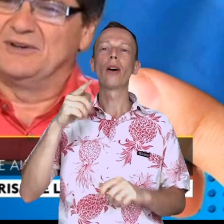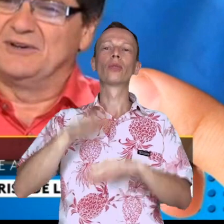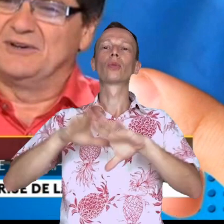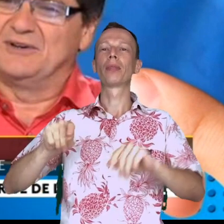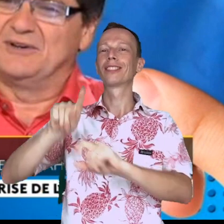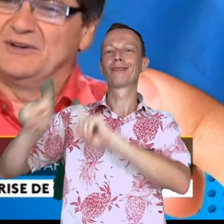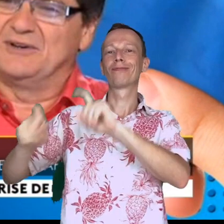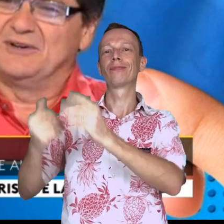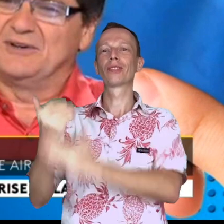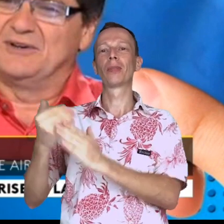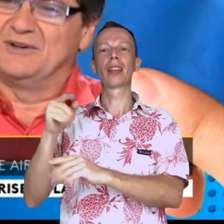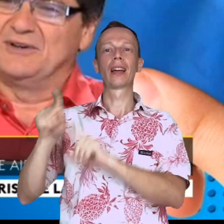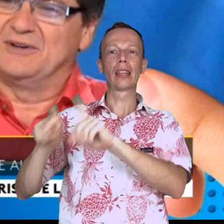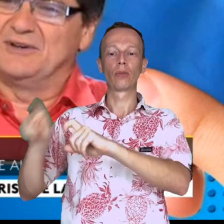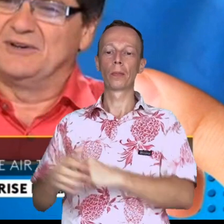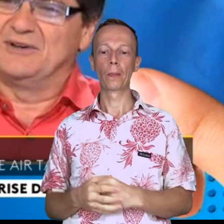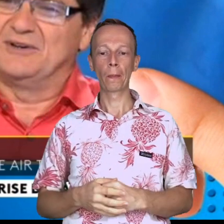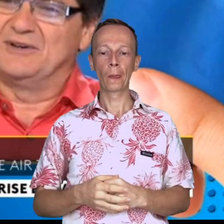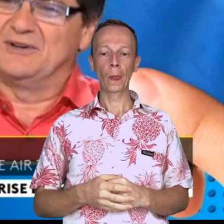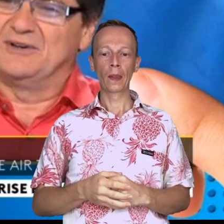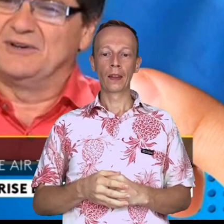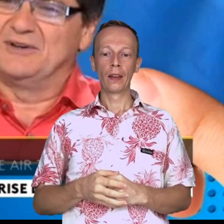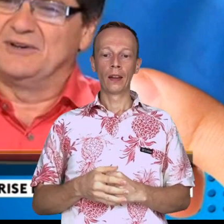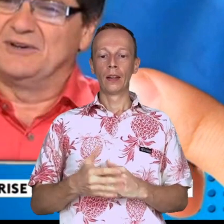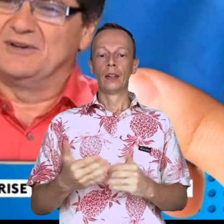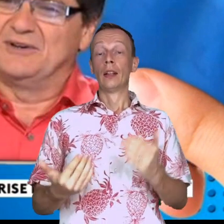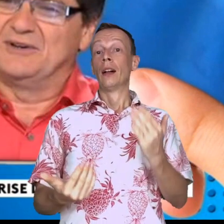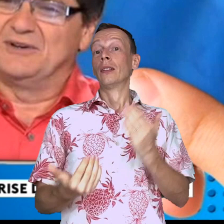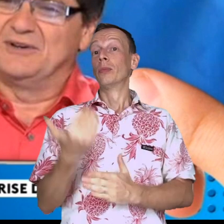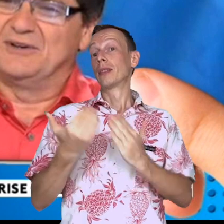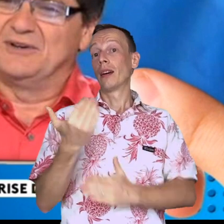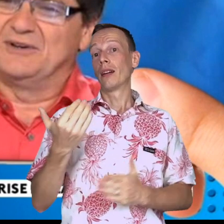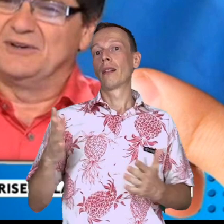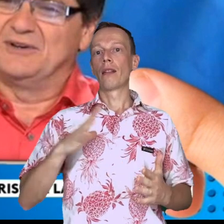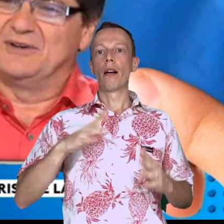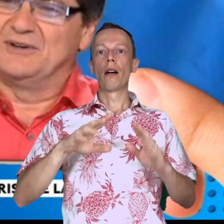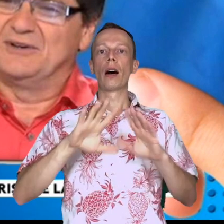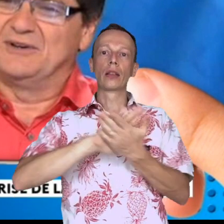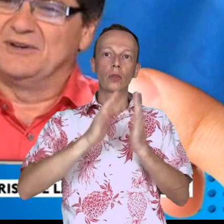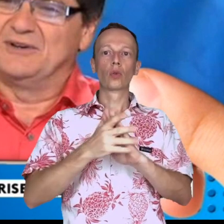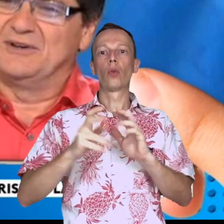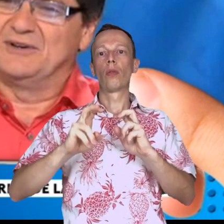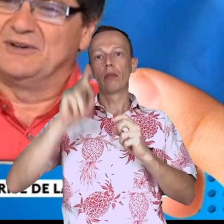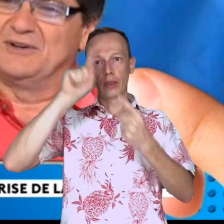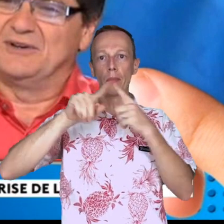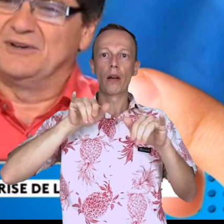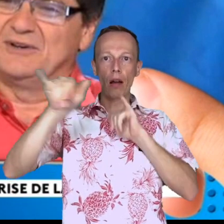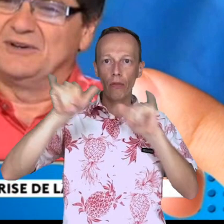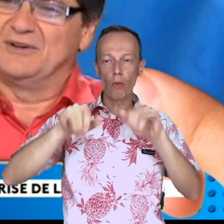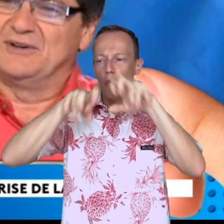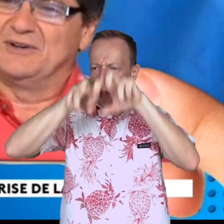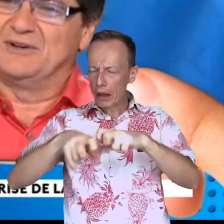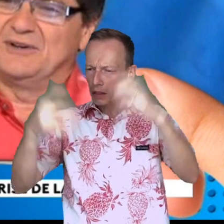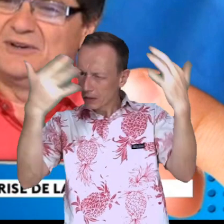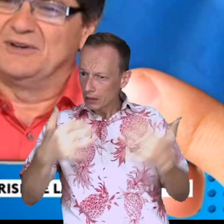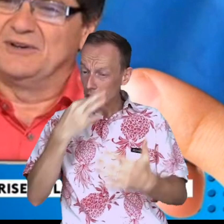sujet. 70% des passagers renoncent à leur voyage dès lors qu'il y a une quatorzaine ou une quarantaine à l'arrivée. Ça veut dire